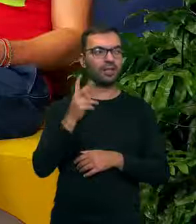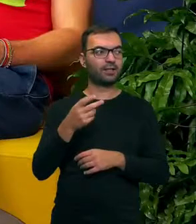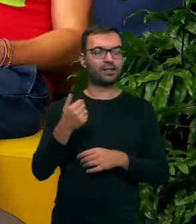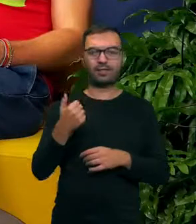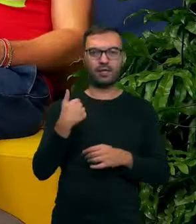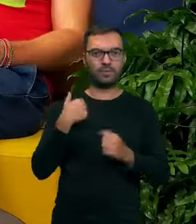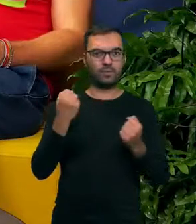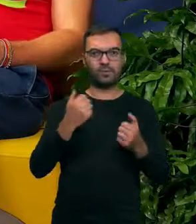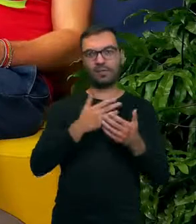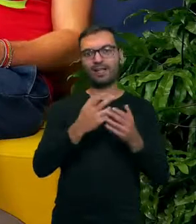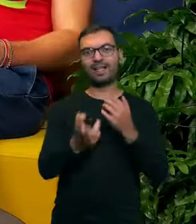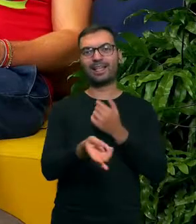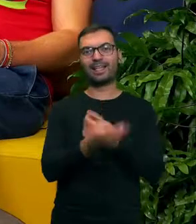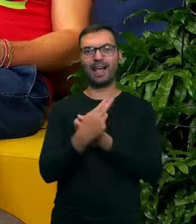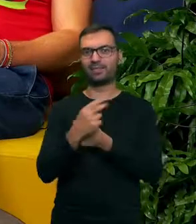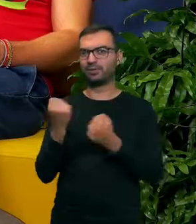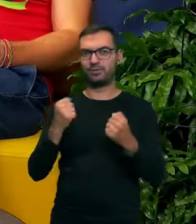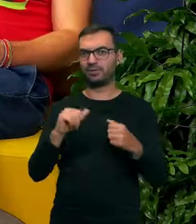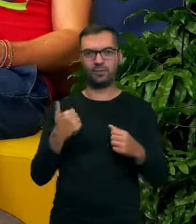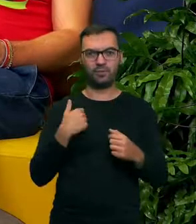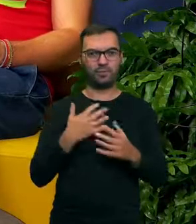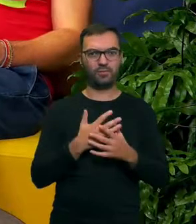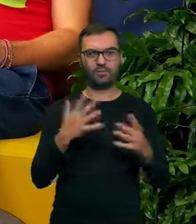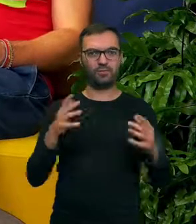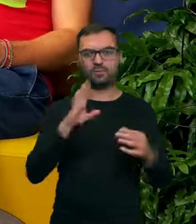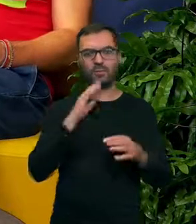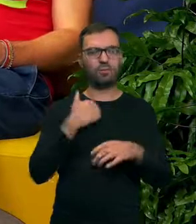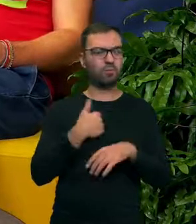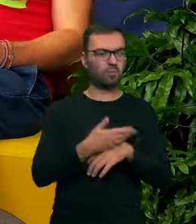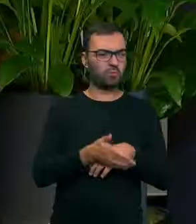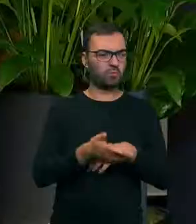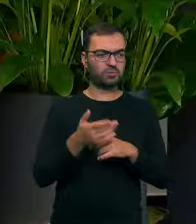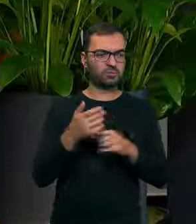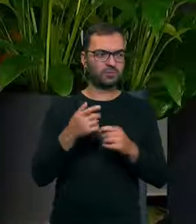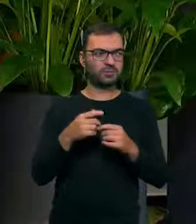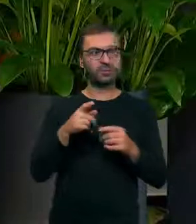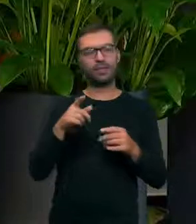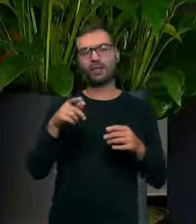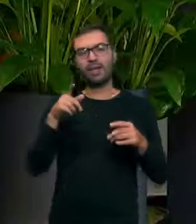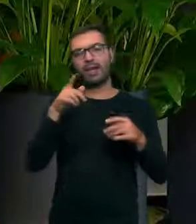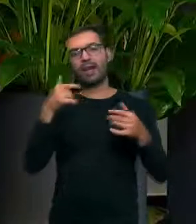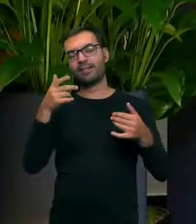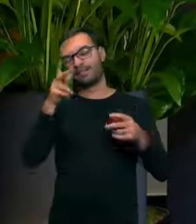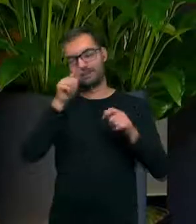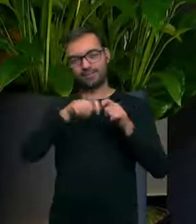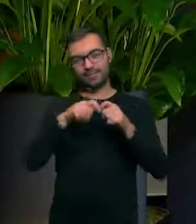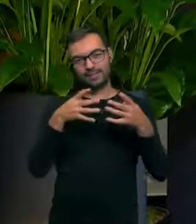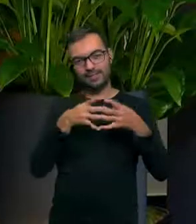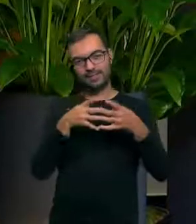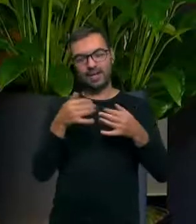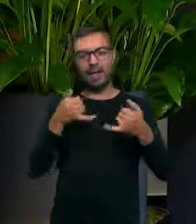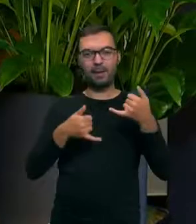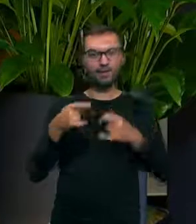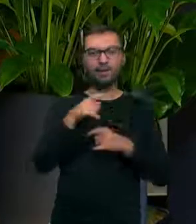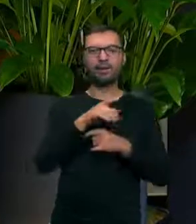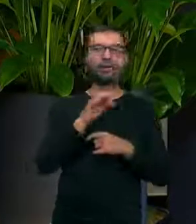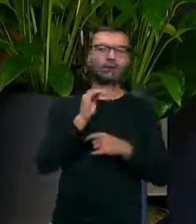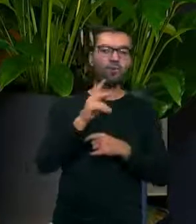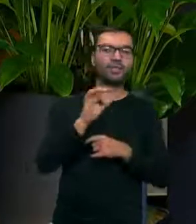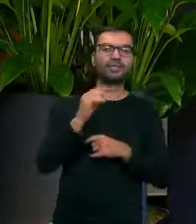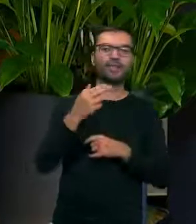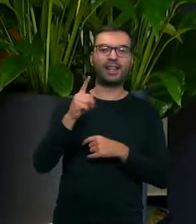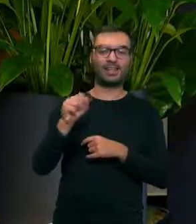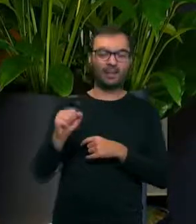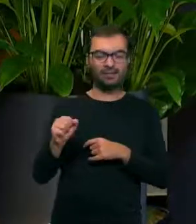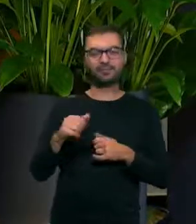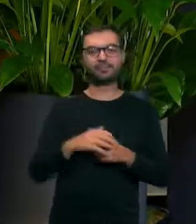było jakichś szeroko zakrojonych castingów, że to właściwie dopiero później jakieś takie testy energii pomiędzy Tomkiem, Sandrą Korzeniak, Jackiem Braciakiem.